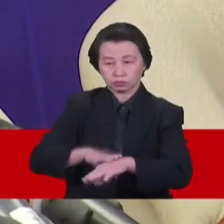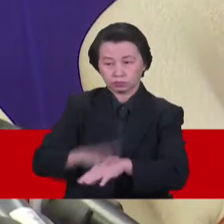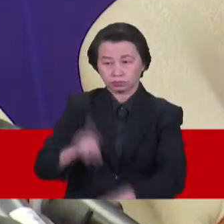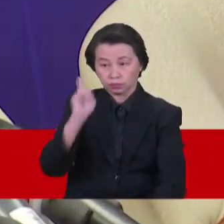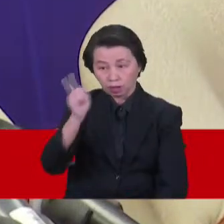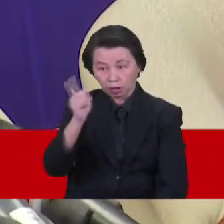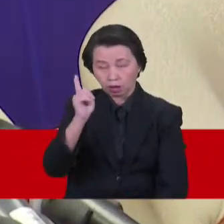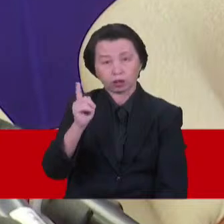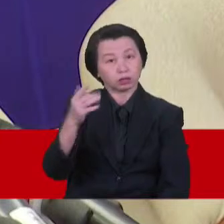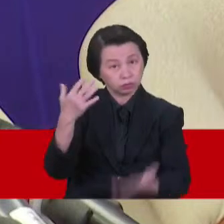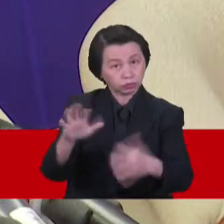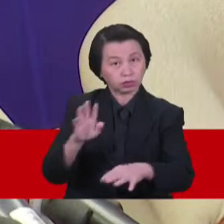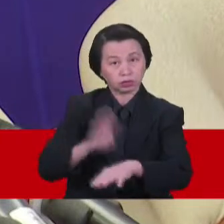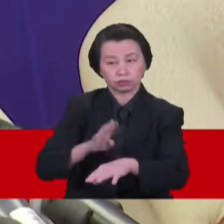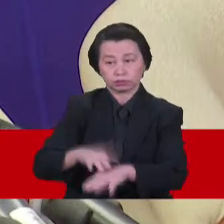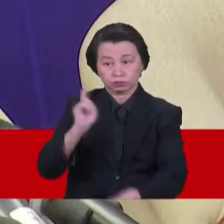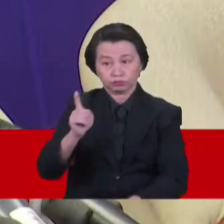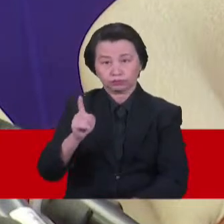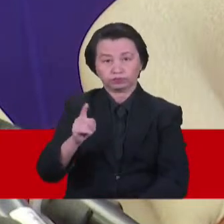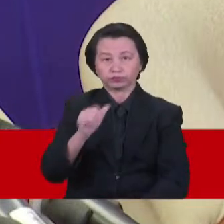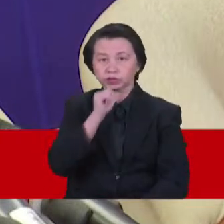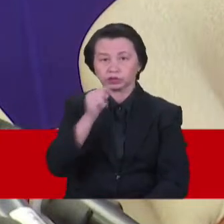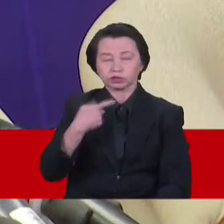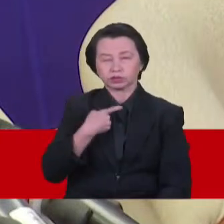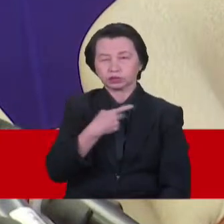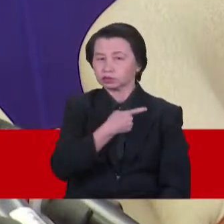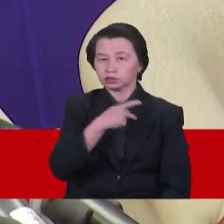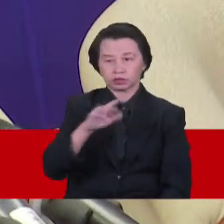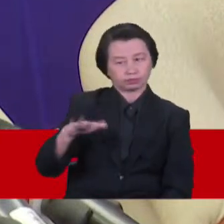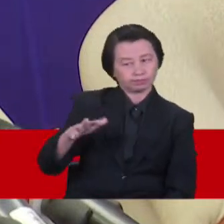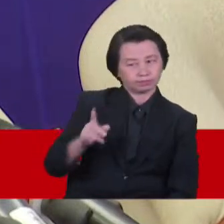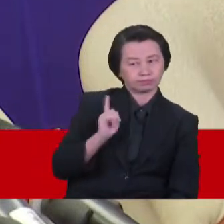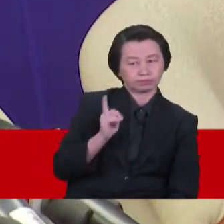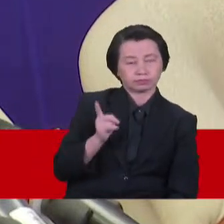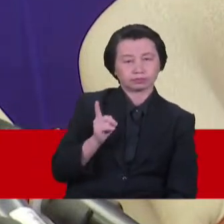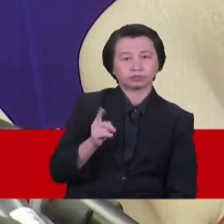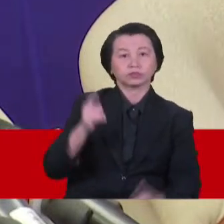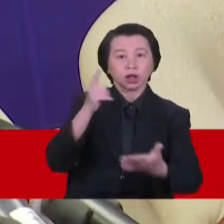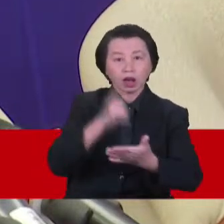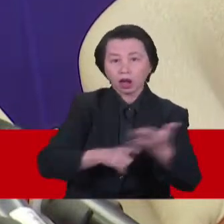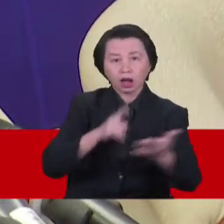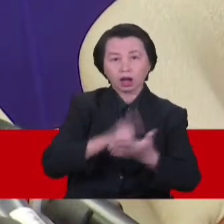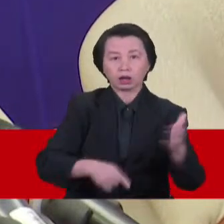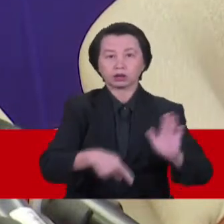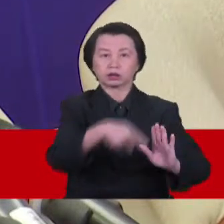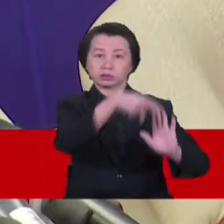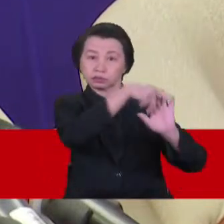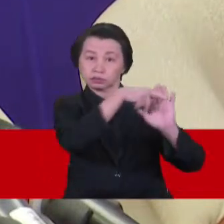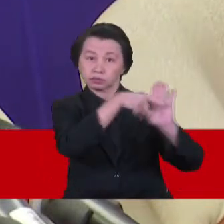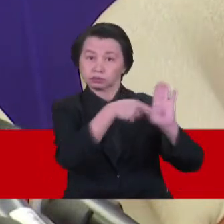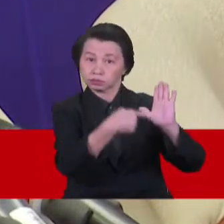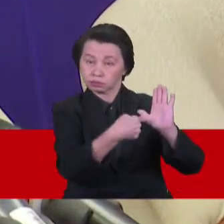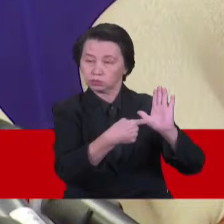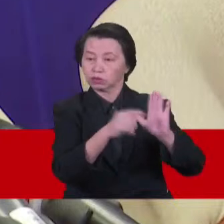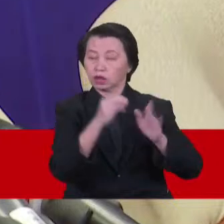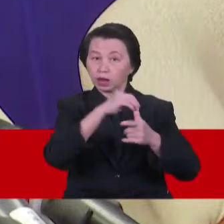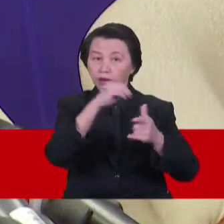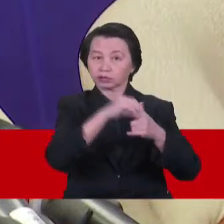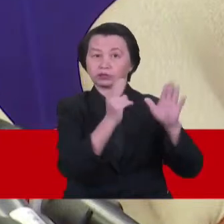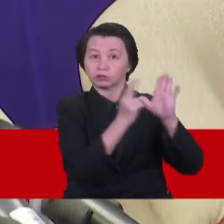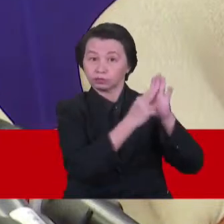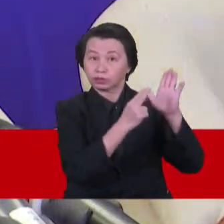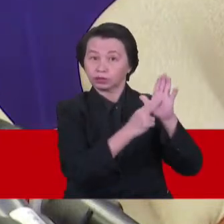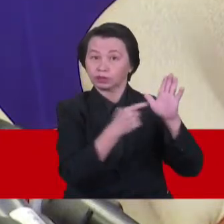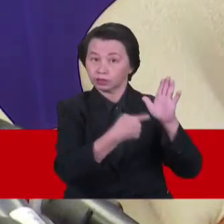kepada mereka kami takkan tak agak-agaklah menggunakan apa dia peraturan ataupun akta-akta yang ada